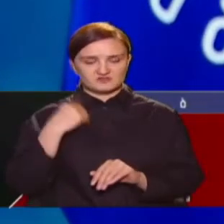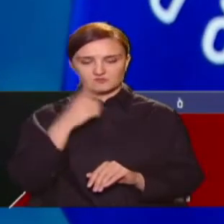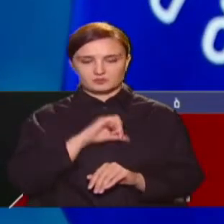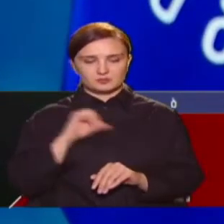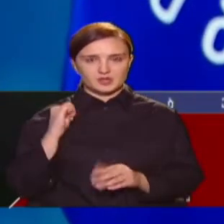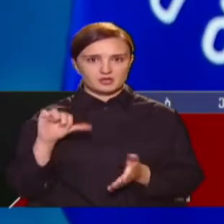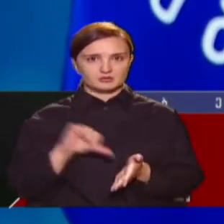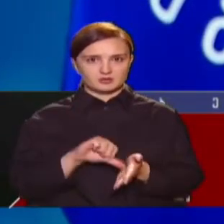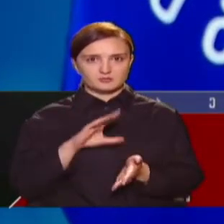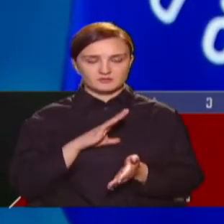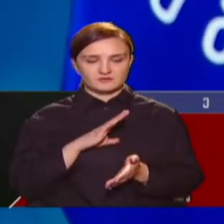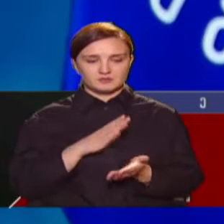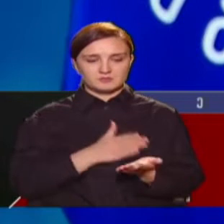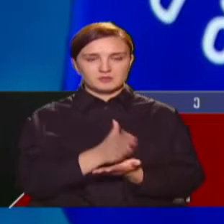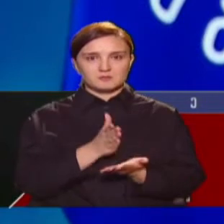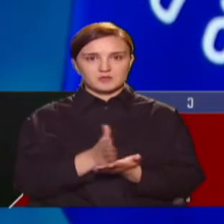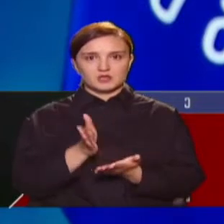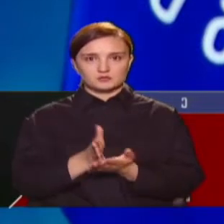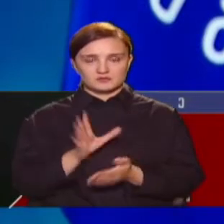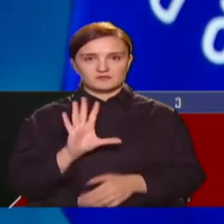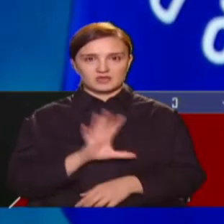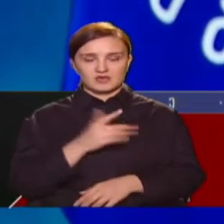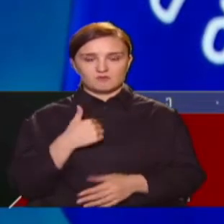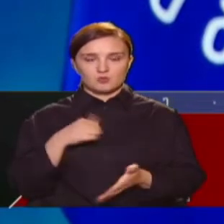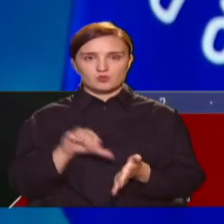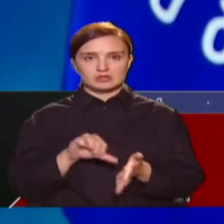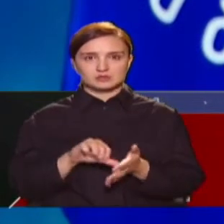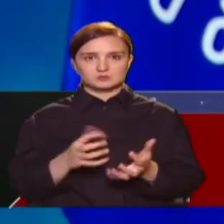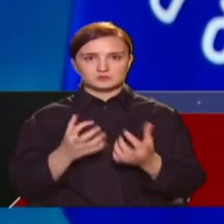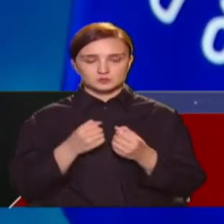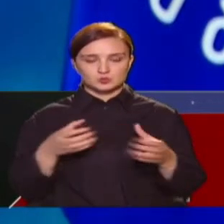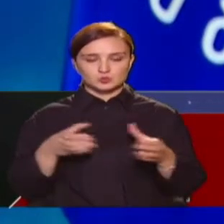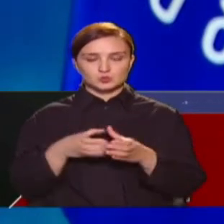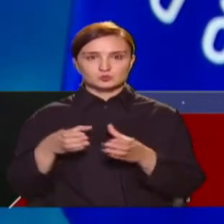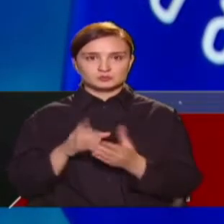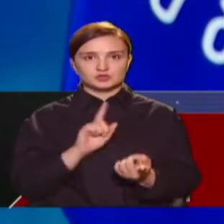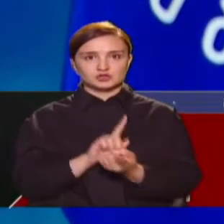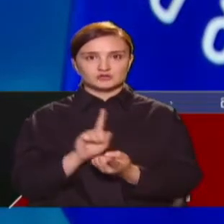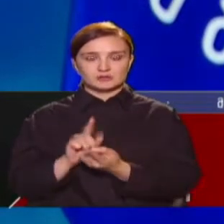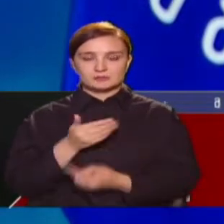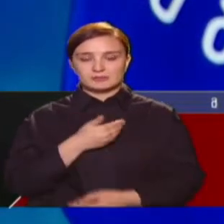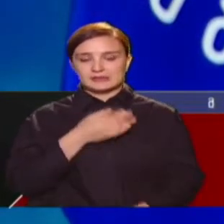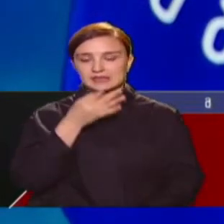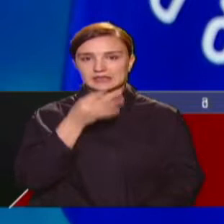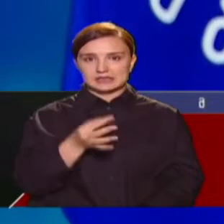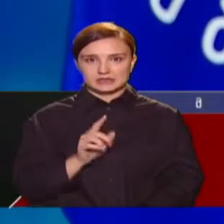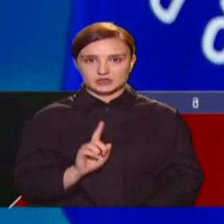ჩართული რამდენიმე მიმართულებით, ვიყავი მონაწილეობას ვიღებდი ჯგუფების შეხვედრებში და მინდა გითხრათ,